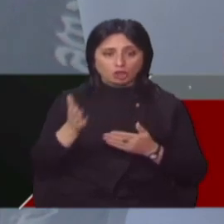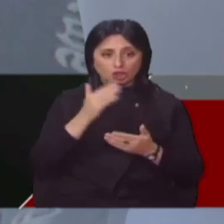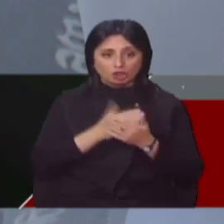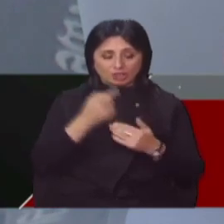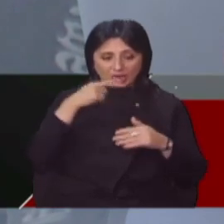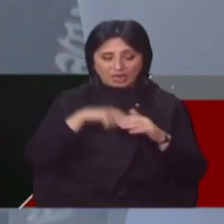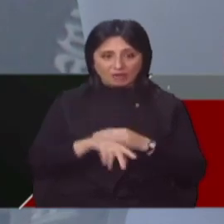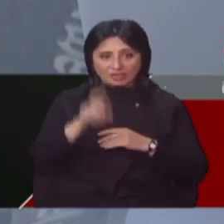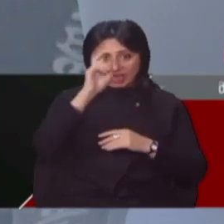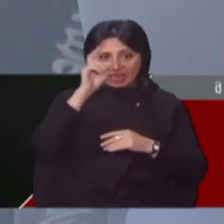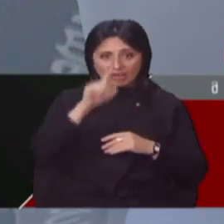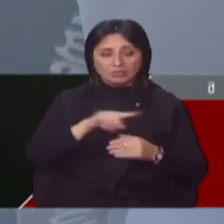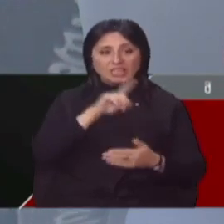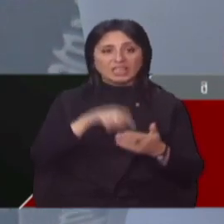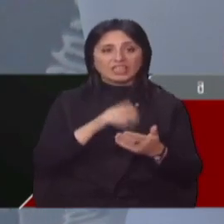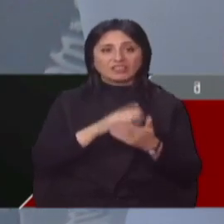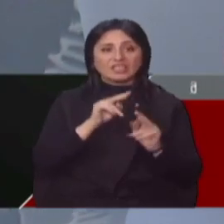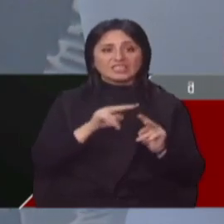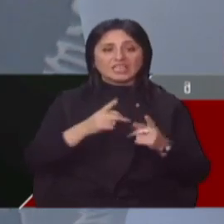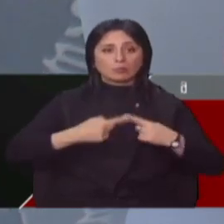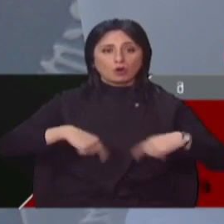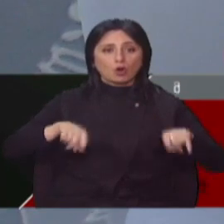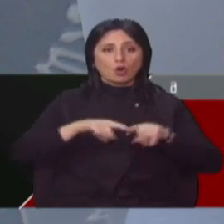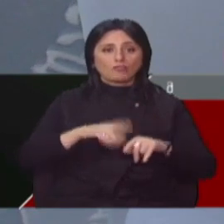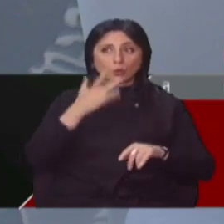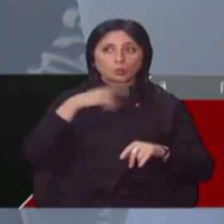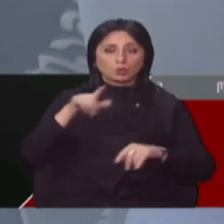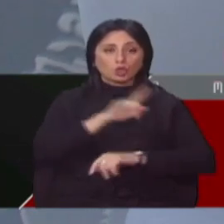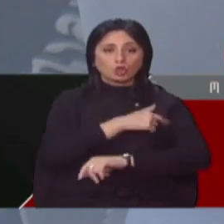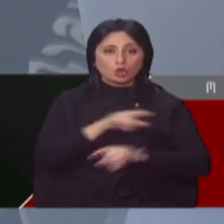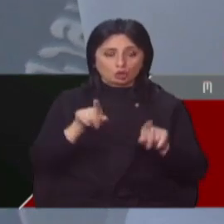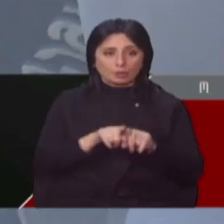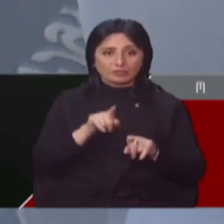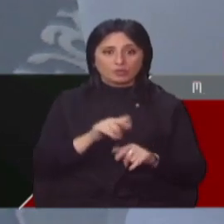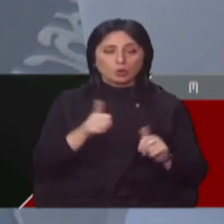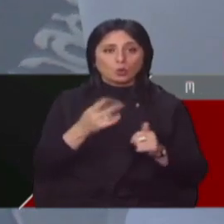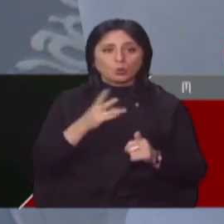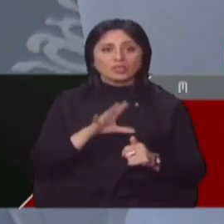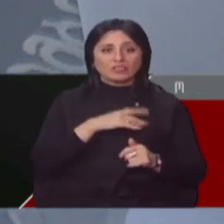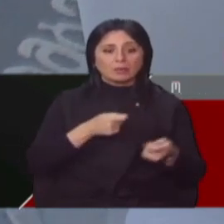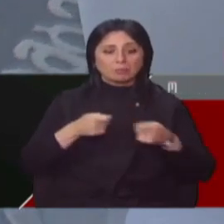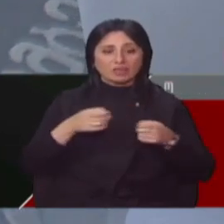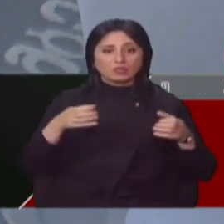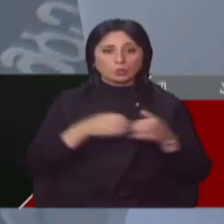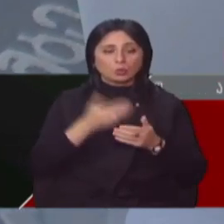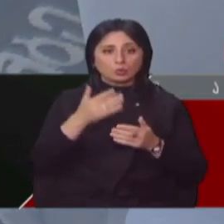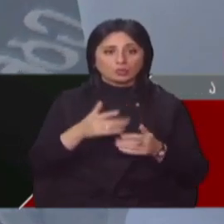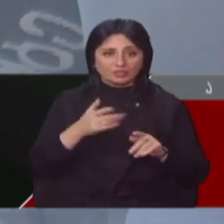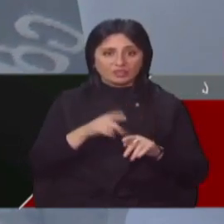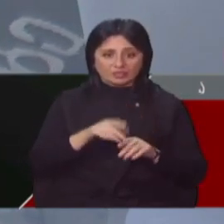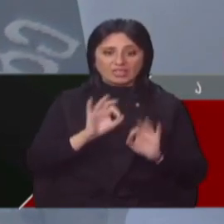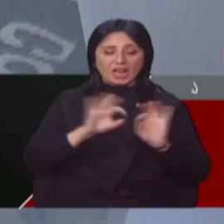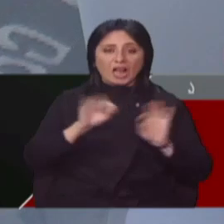შედეგებიდან გამომდინარე ხელისუფლებას კითხვები აქვს სადამკვირვებლო ორგანიზაციების უცხოელ დონორებთანაც. როგორ უნდა იყოს მმართველი გუნდის მიერ